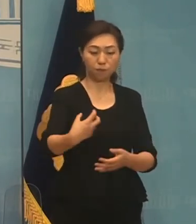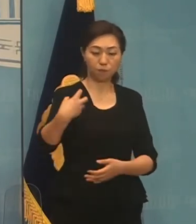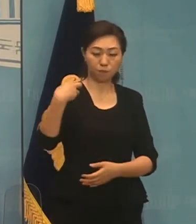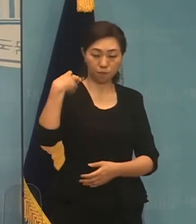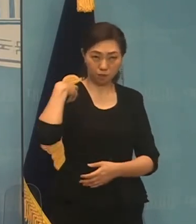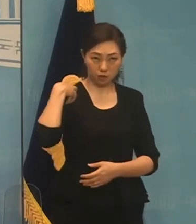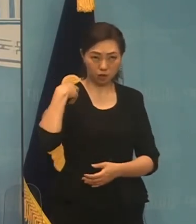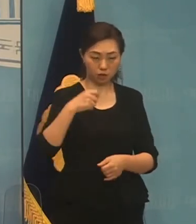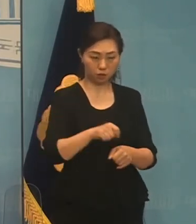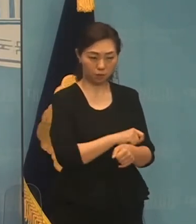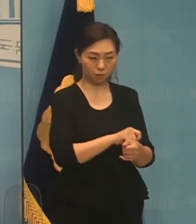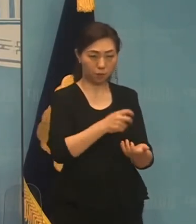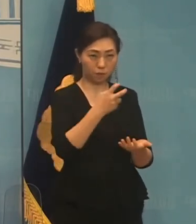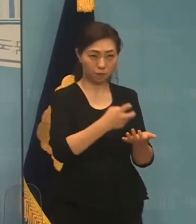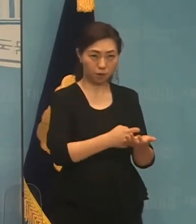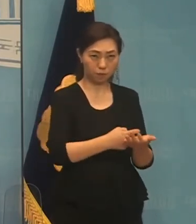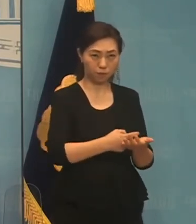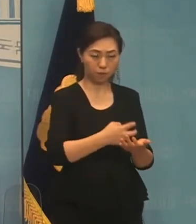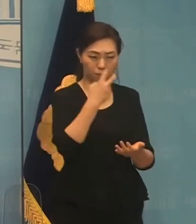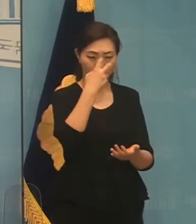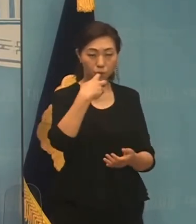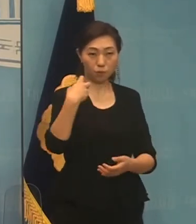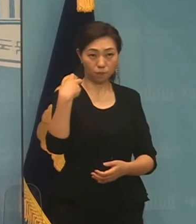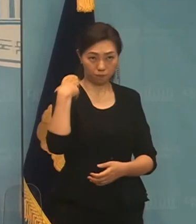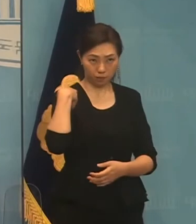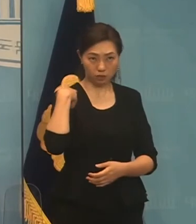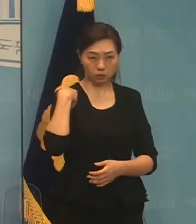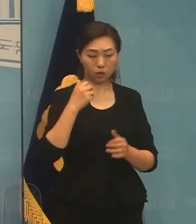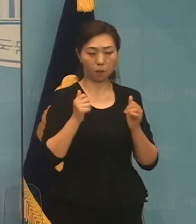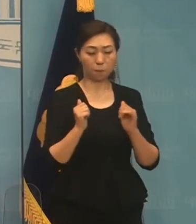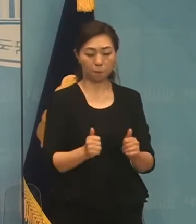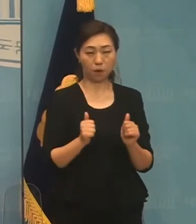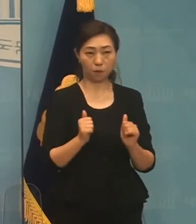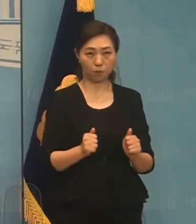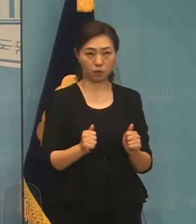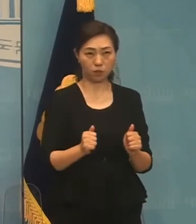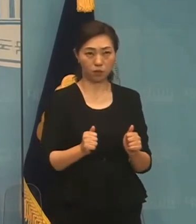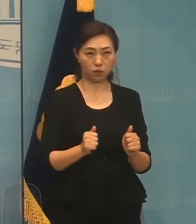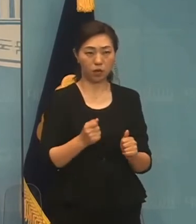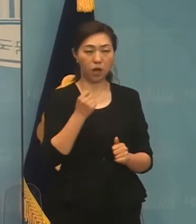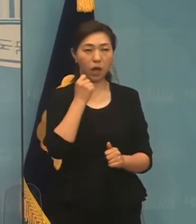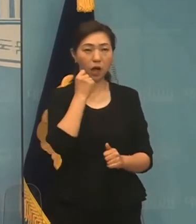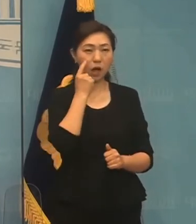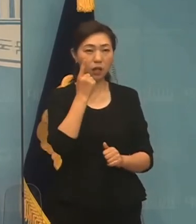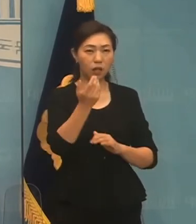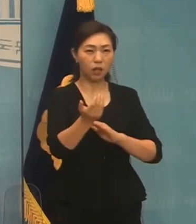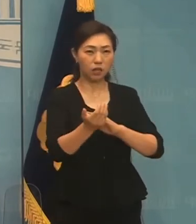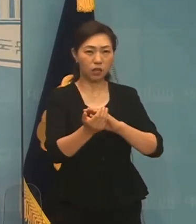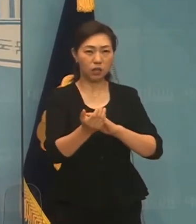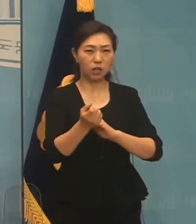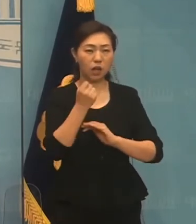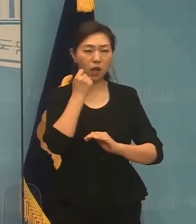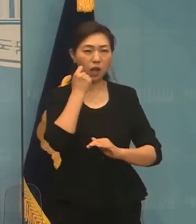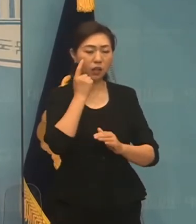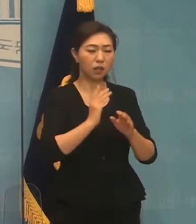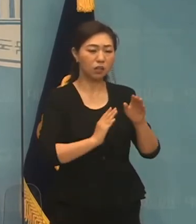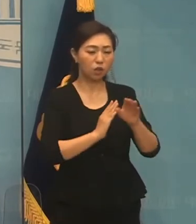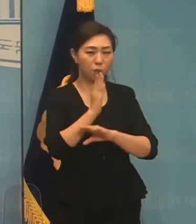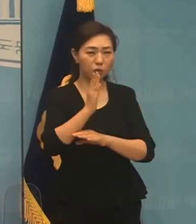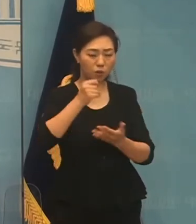달 내에 심판을 판결을 하지 않는 법관